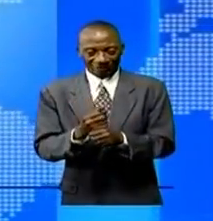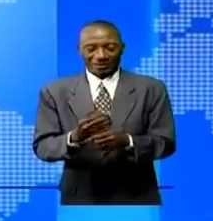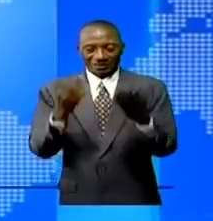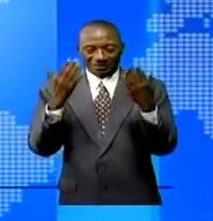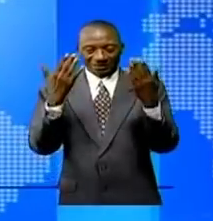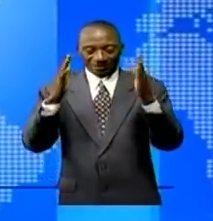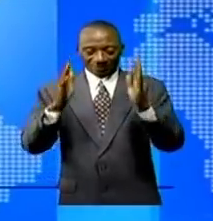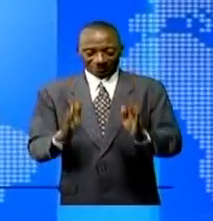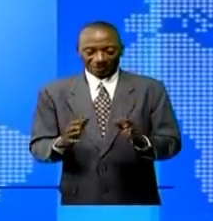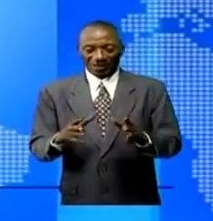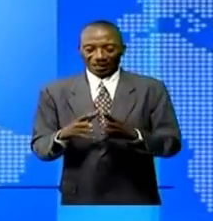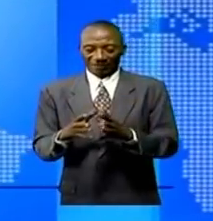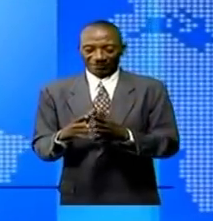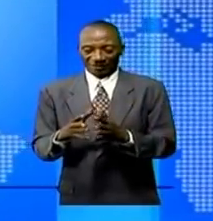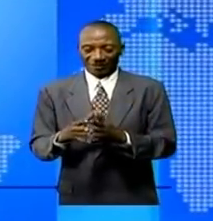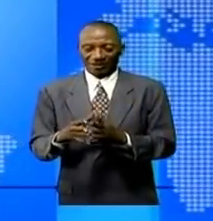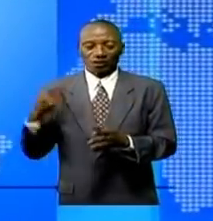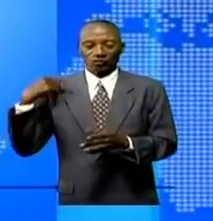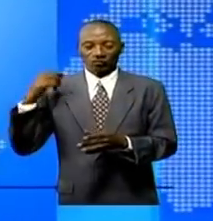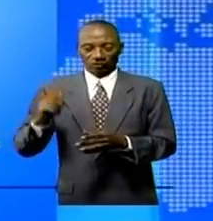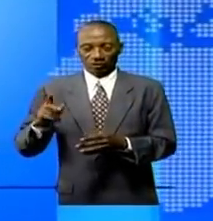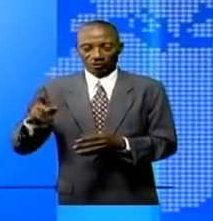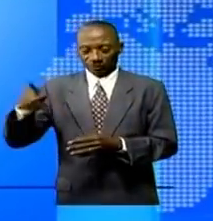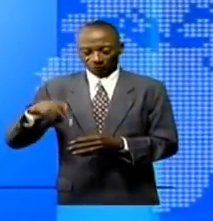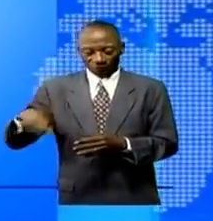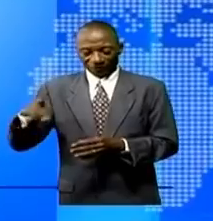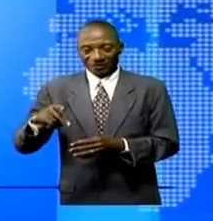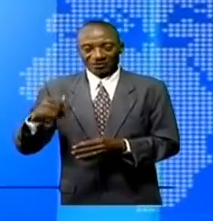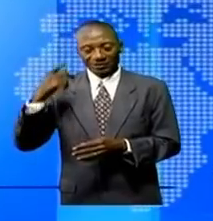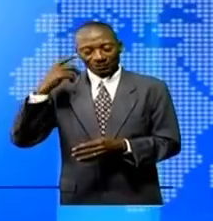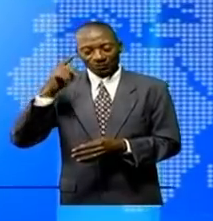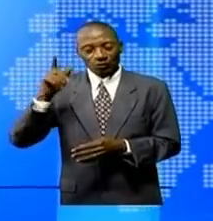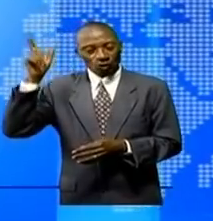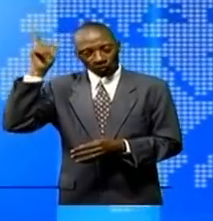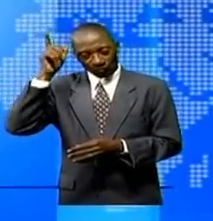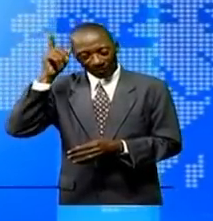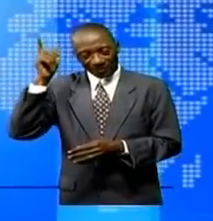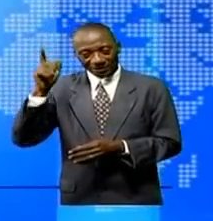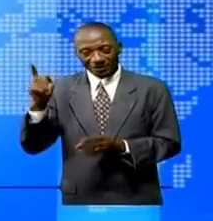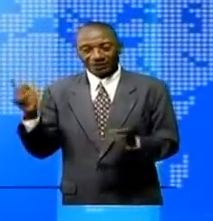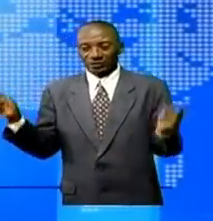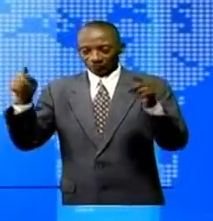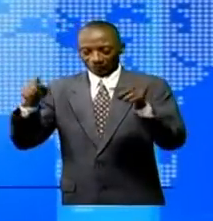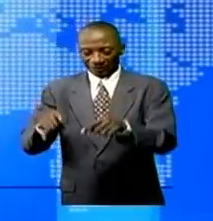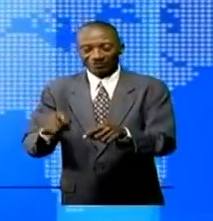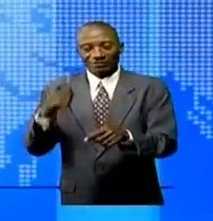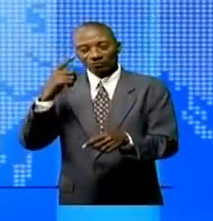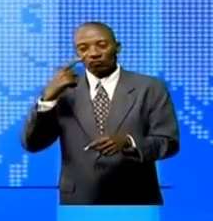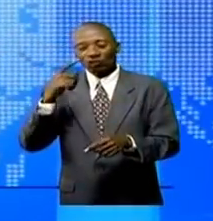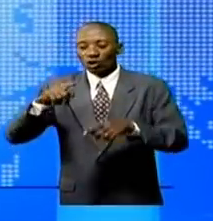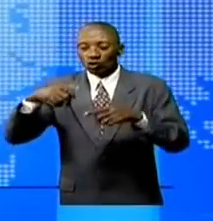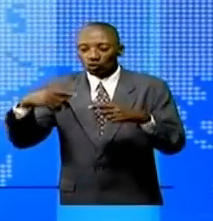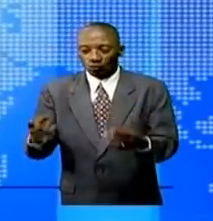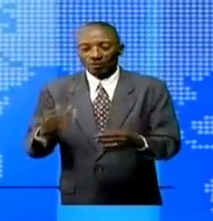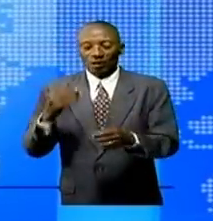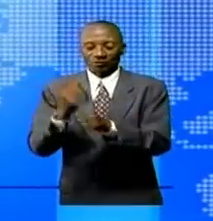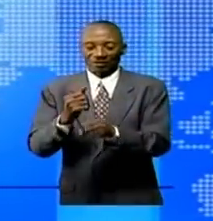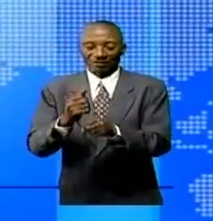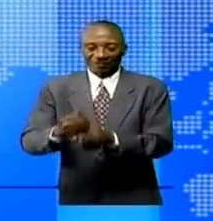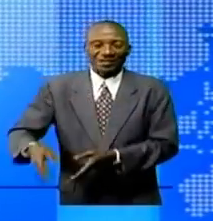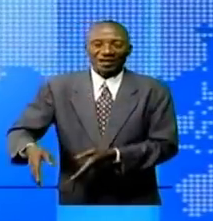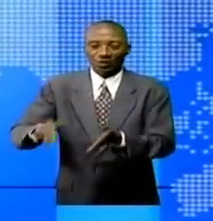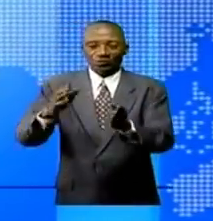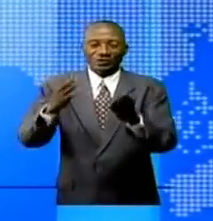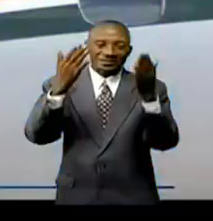le gouverneur du Haut-Katanga, la matérialisation du dit projet va permettre de réduire la pauvreté des deux pays. Didier Mumba pour le